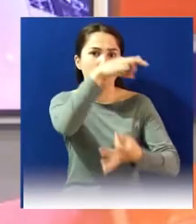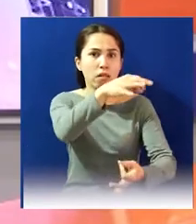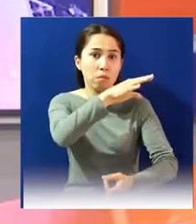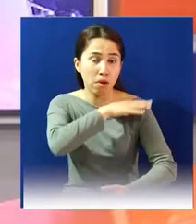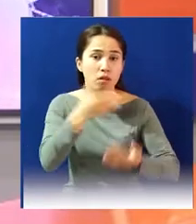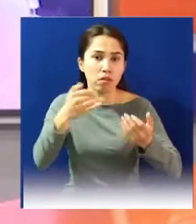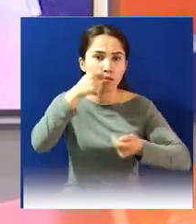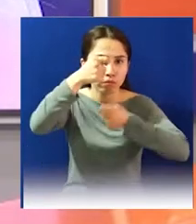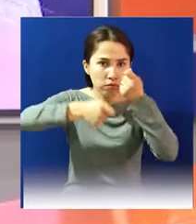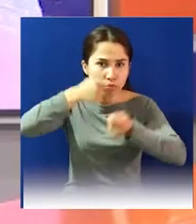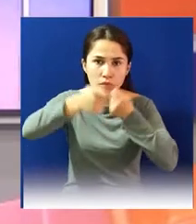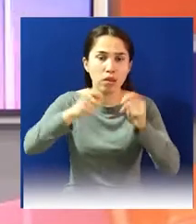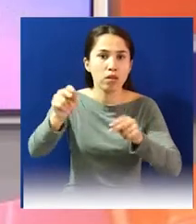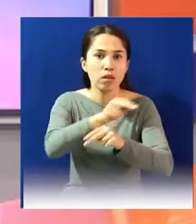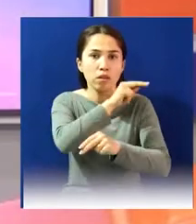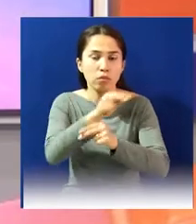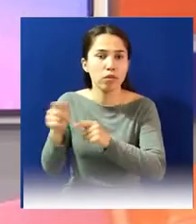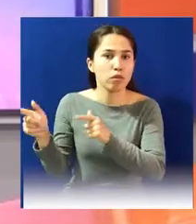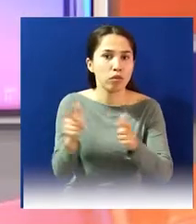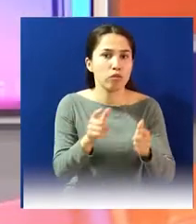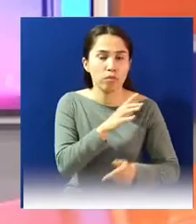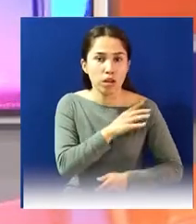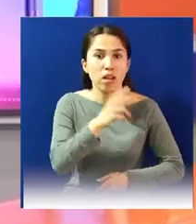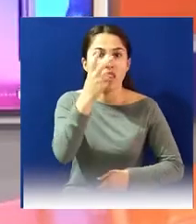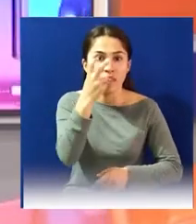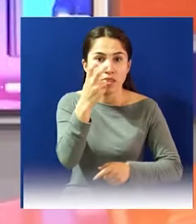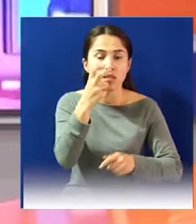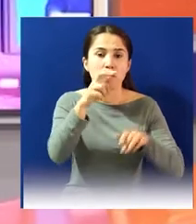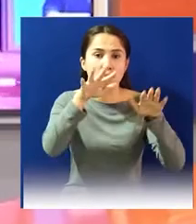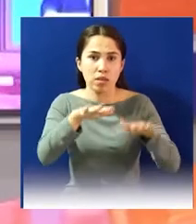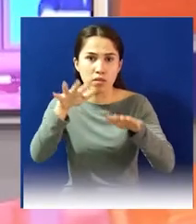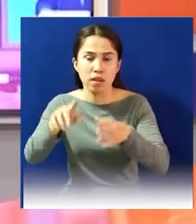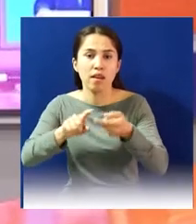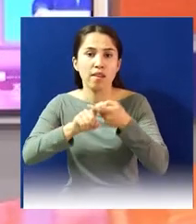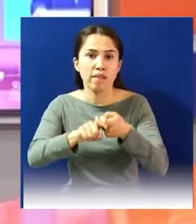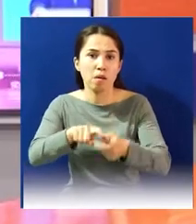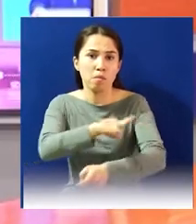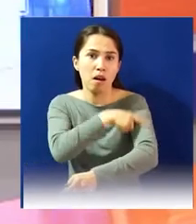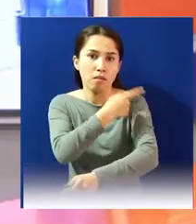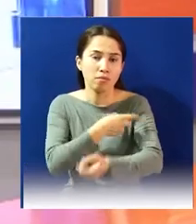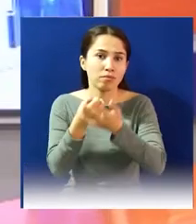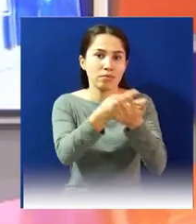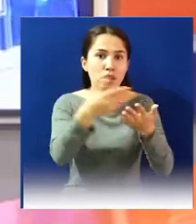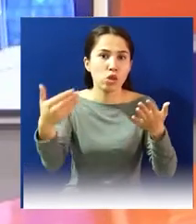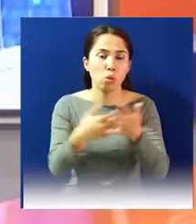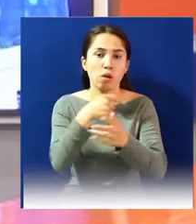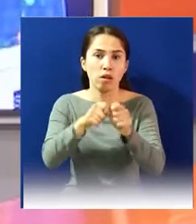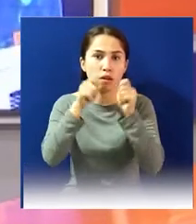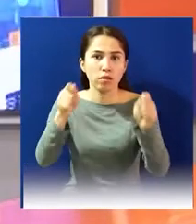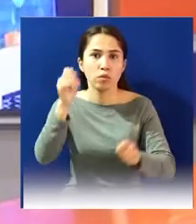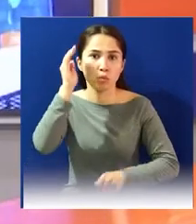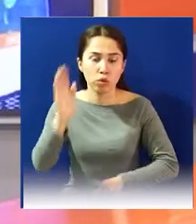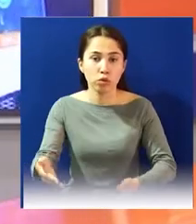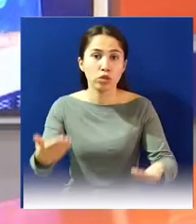Бердібек Сапарбаев төрағалығымен өткен бүгінгі жиында өңірдегі сайлауда сапалы және уақытылы өткізудің дайындық мәселелері қаралды. Айта кету